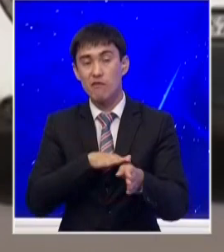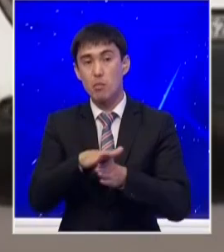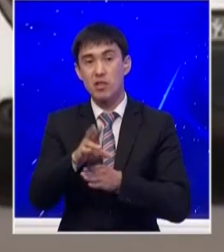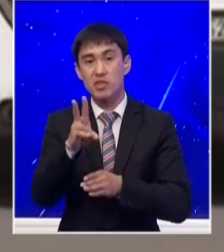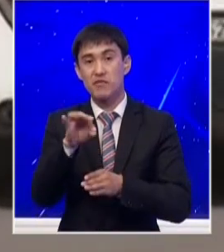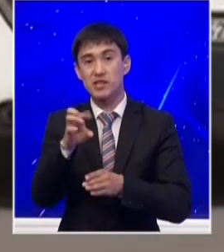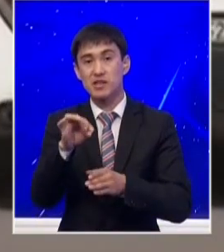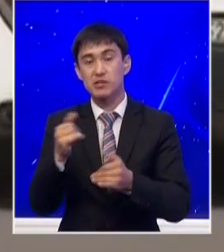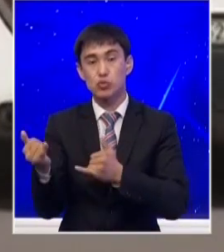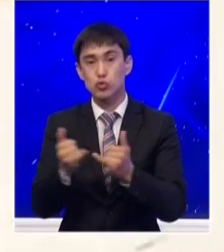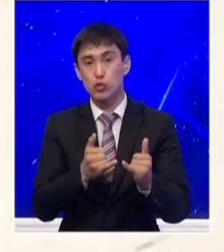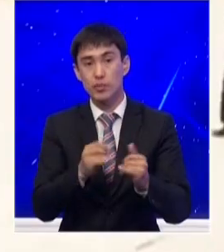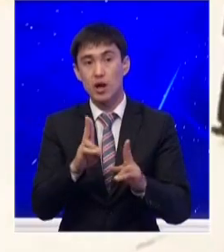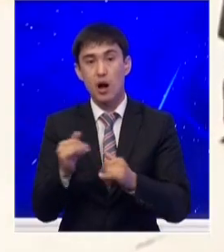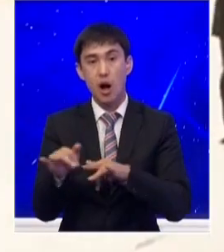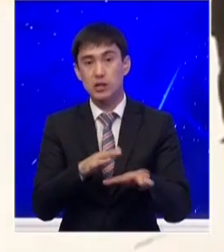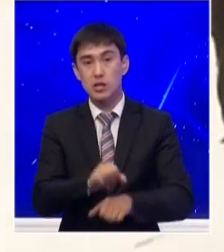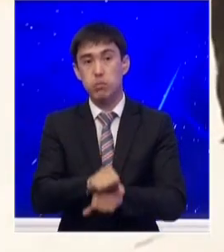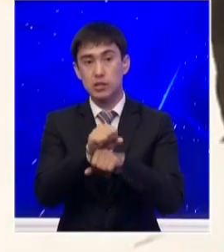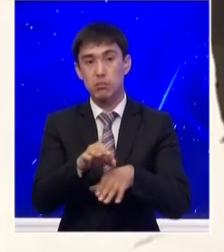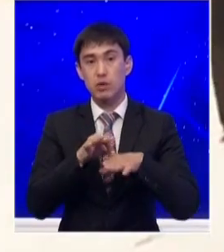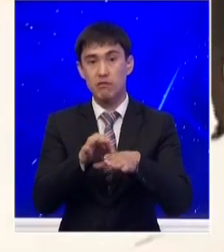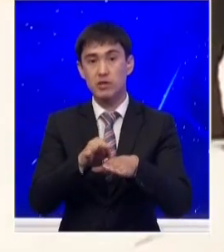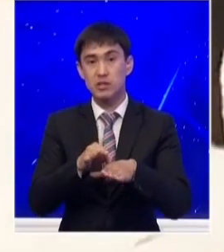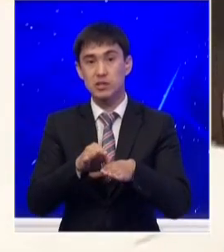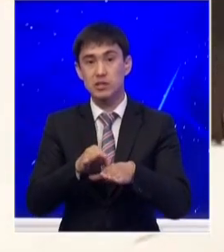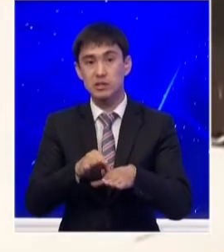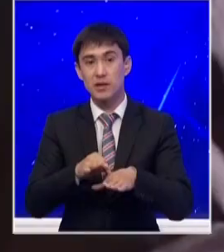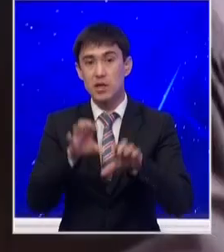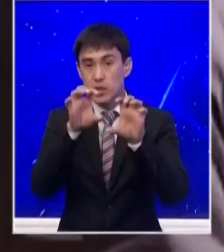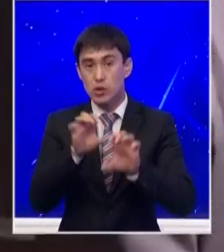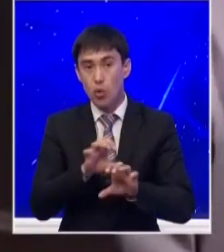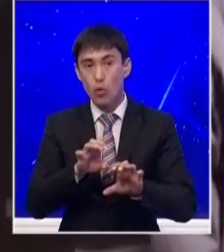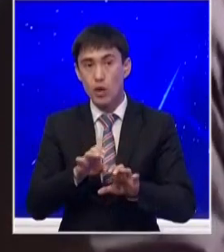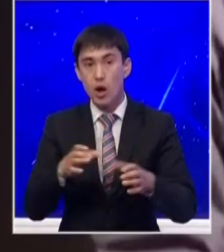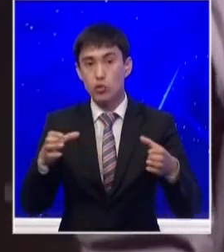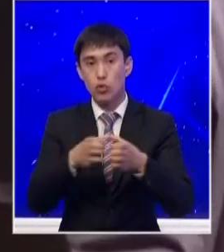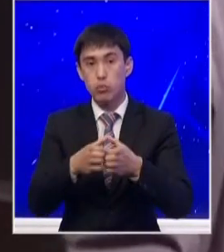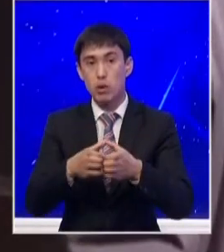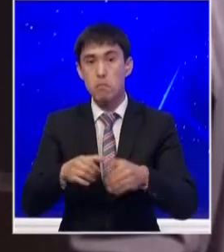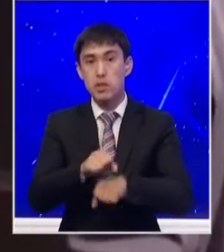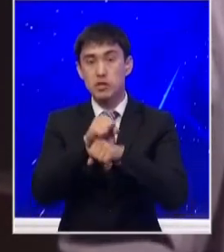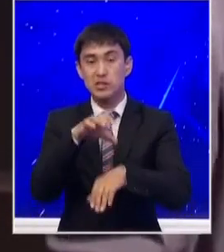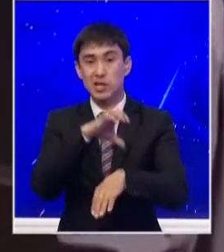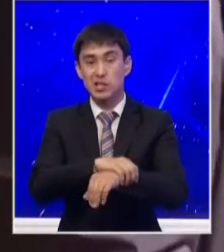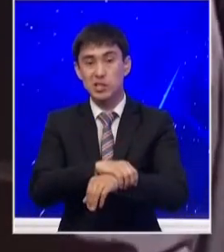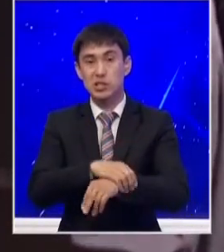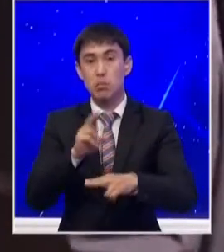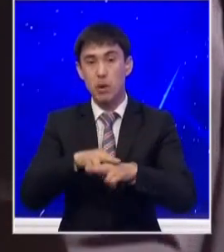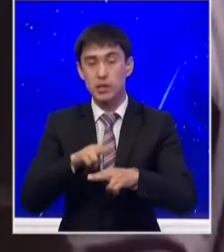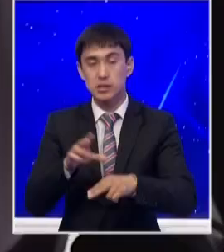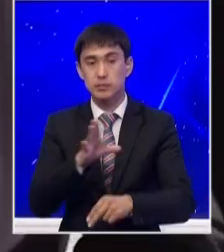нефтисервисных услуг так как акция протеста проводилась несанкционировано толпа митингующих были задержаны сотрудниками